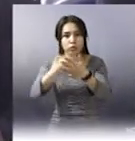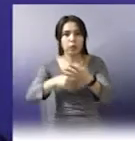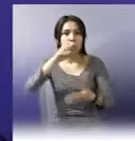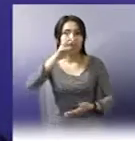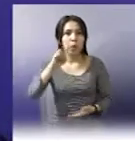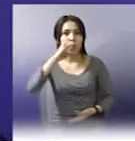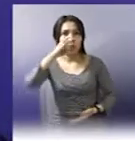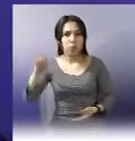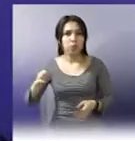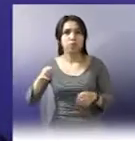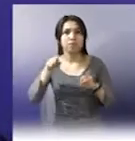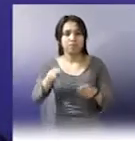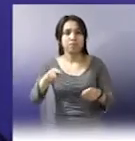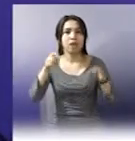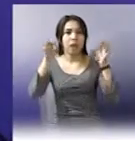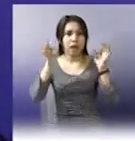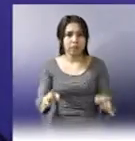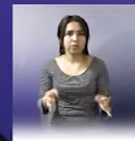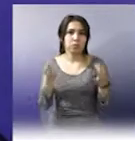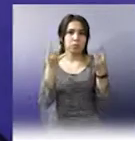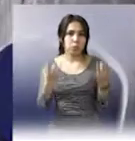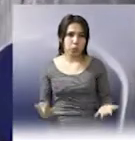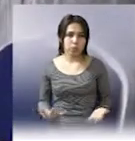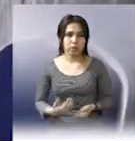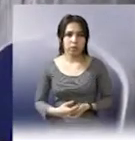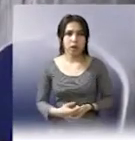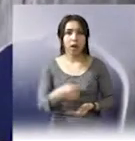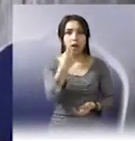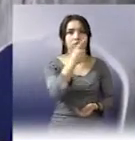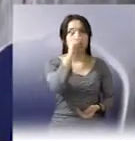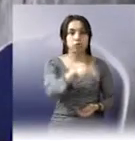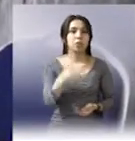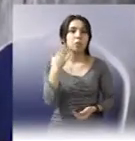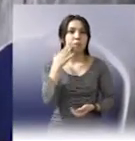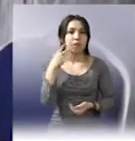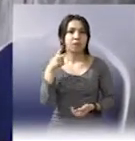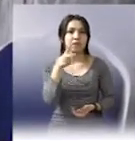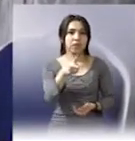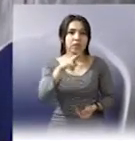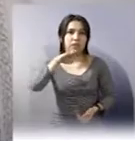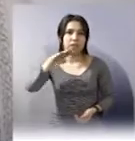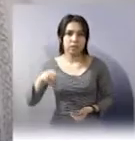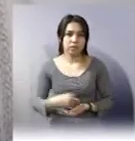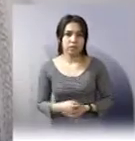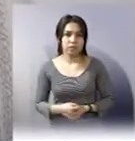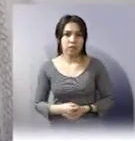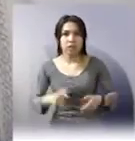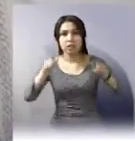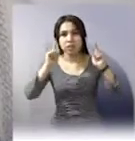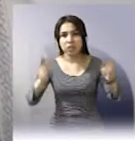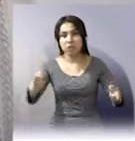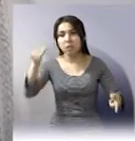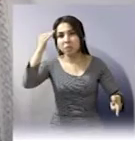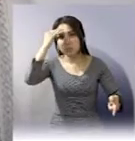являющееся наиболее приемлемым для всех граждан, то есть на одного человека 2000 тенге. Единогласным решением